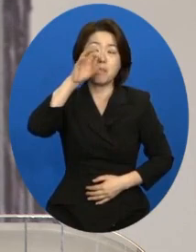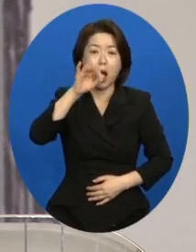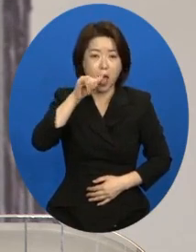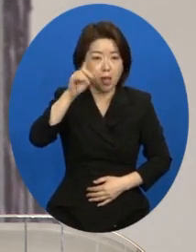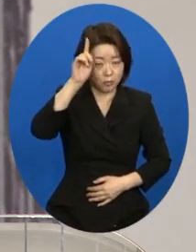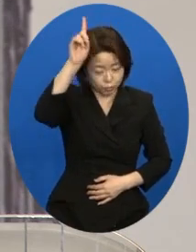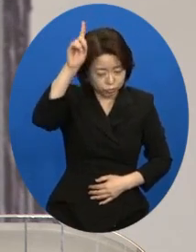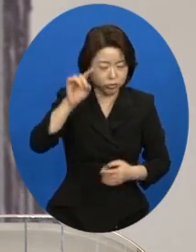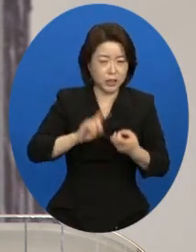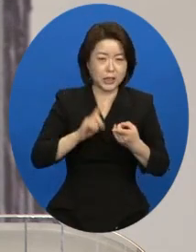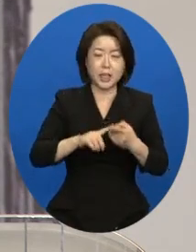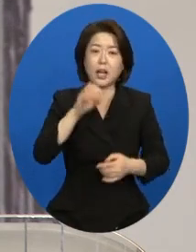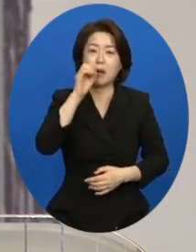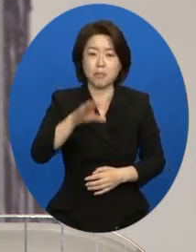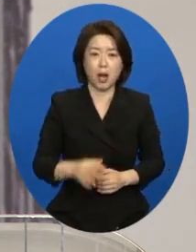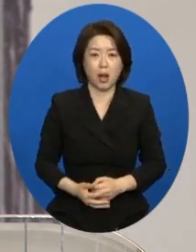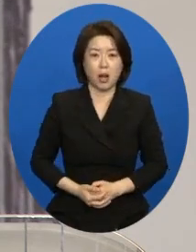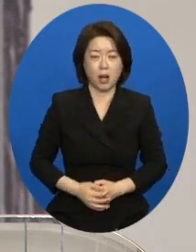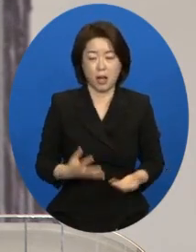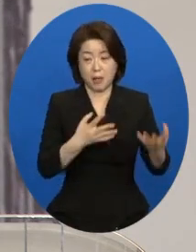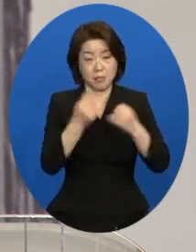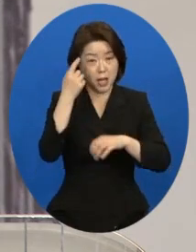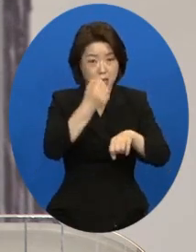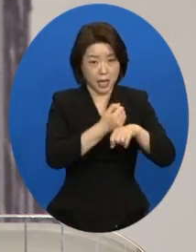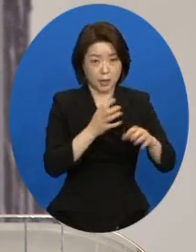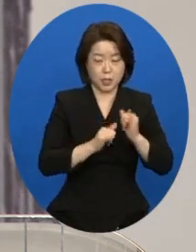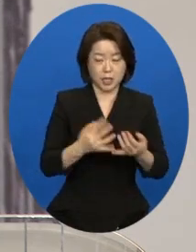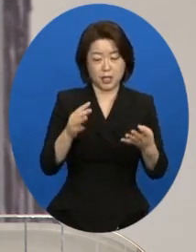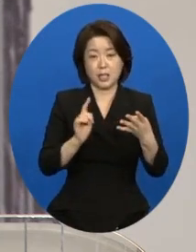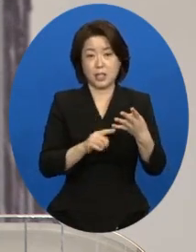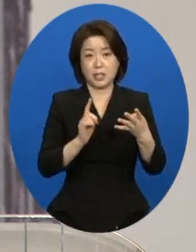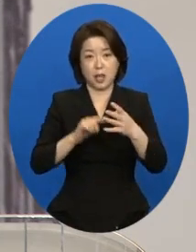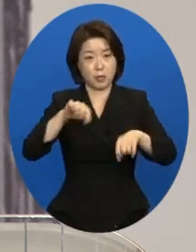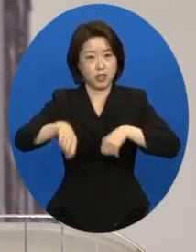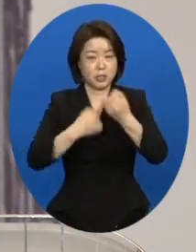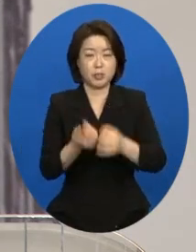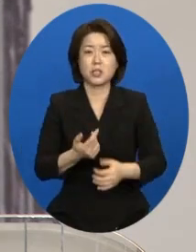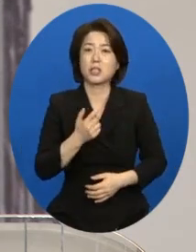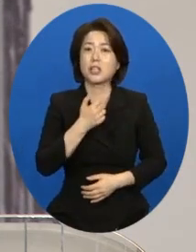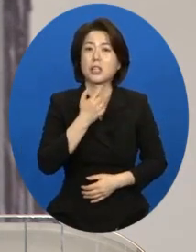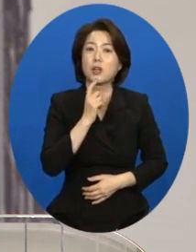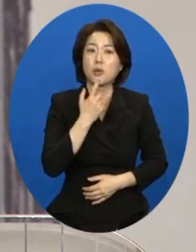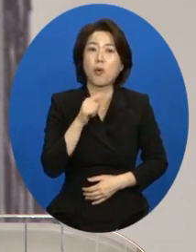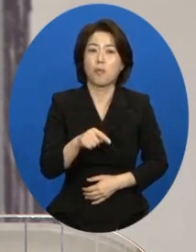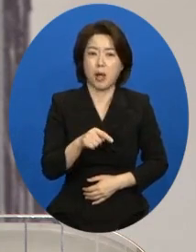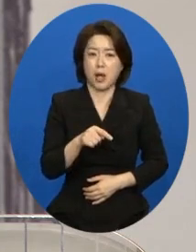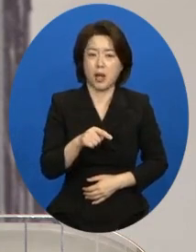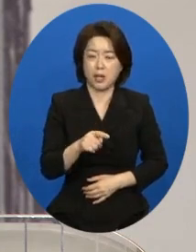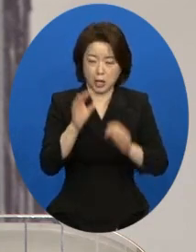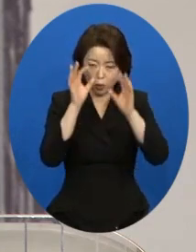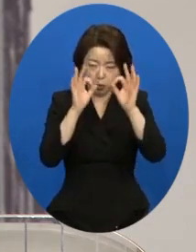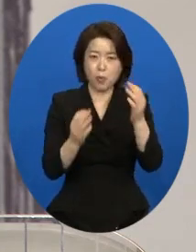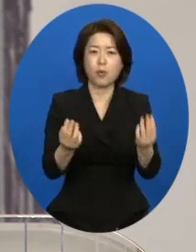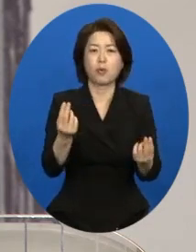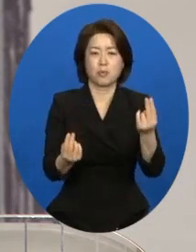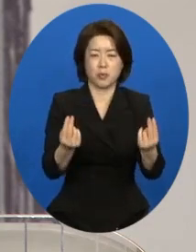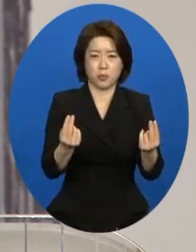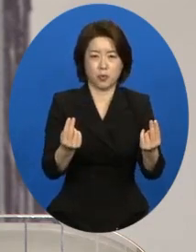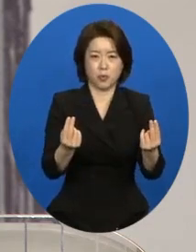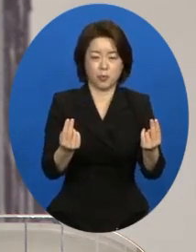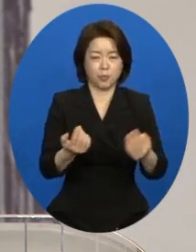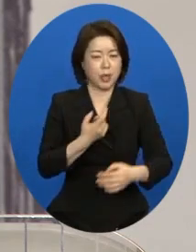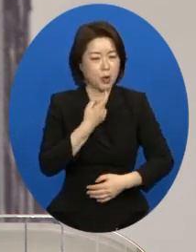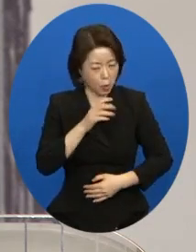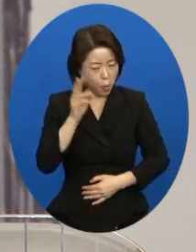뿔이. 많은 학자들이 이 네 번째 짐승이 로마 아니겠냐. 순서적으로 보면 로마 차례죠. 로마일